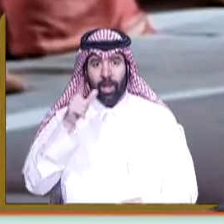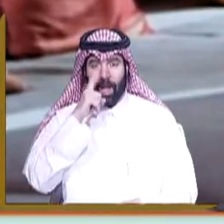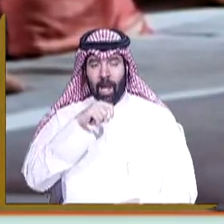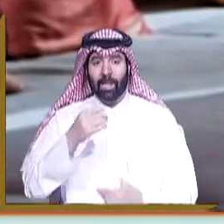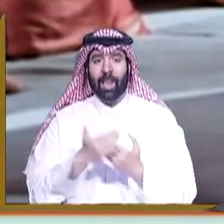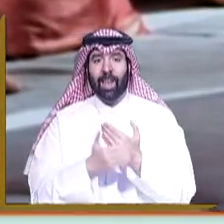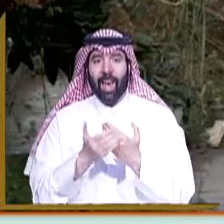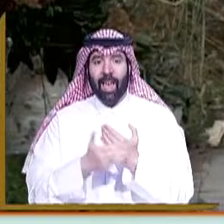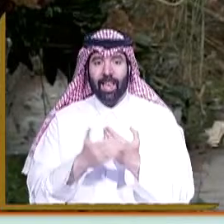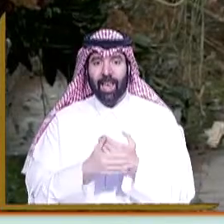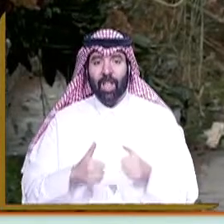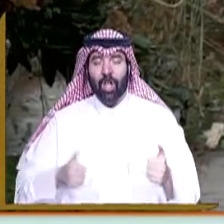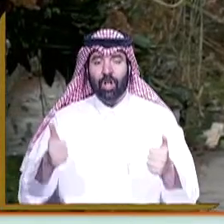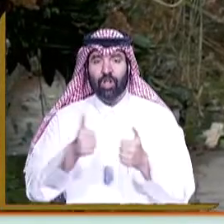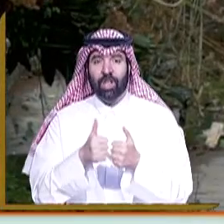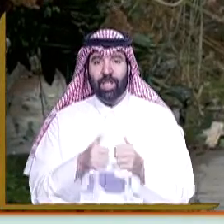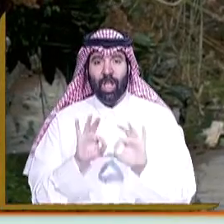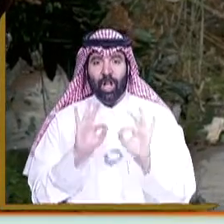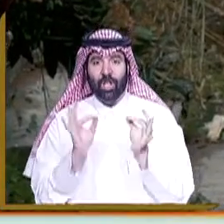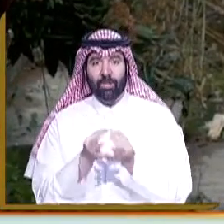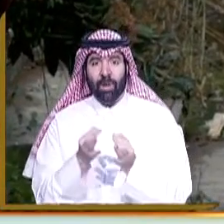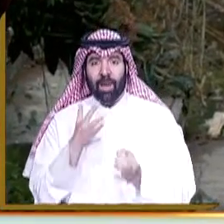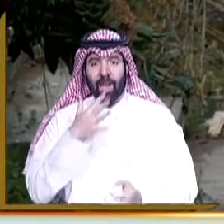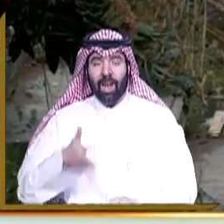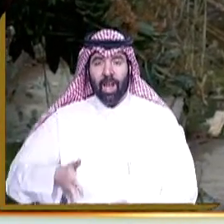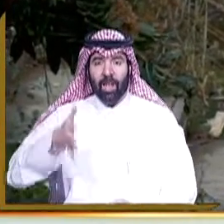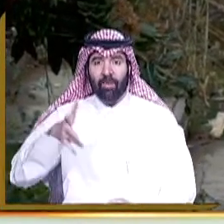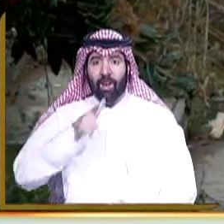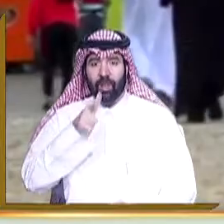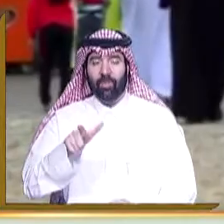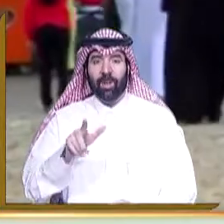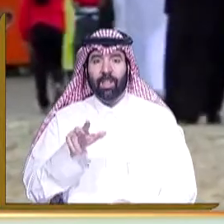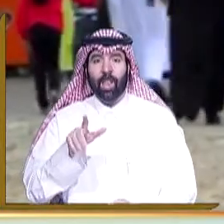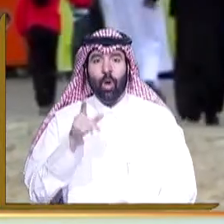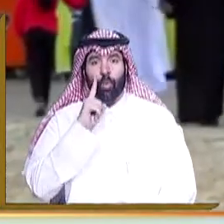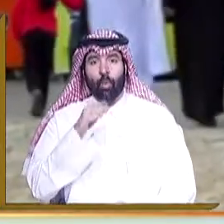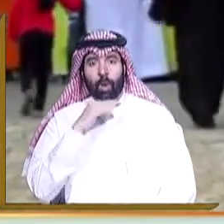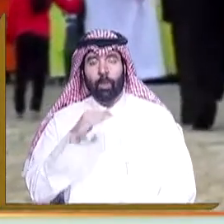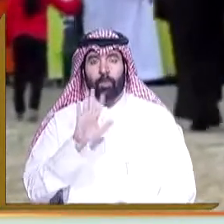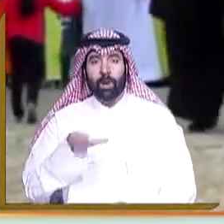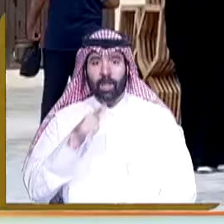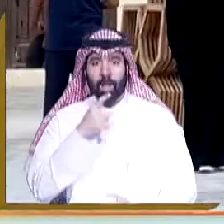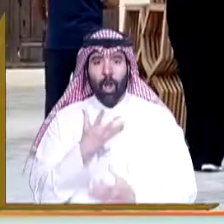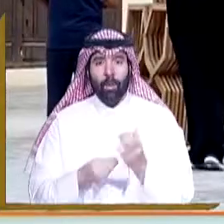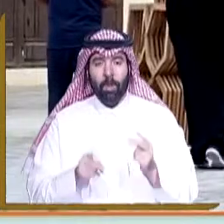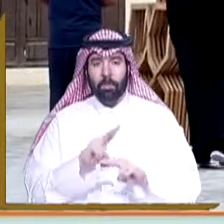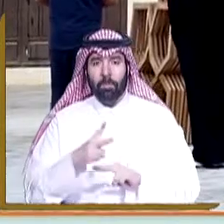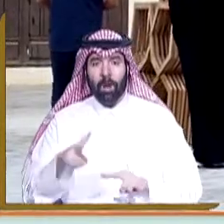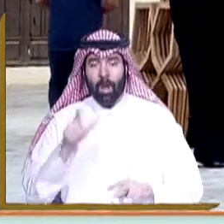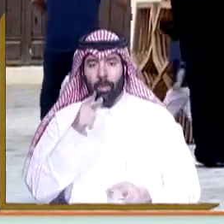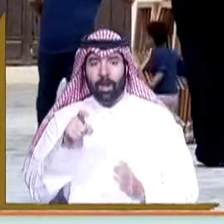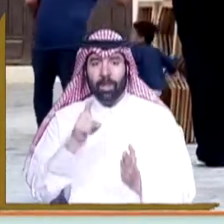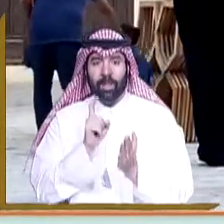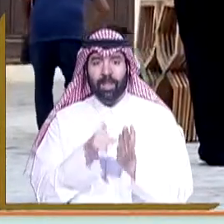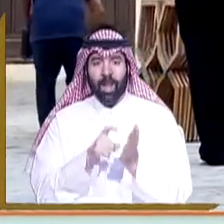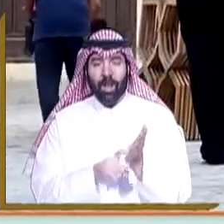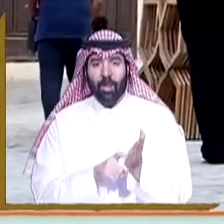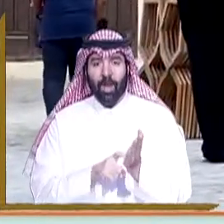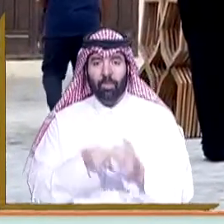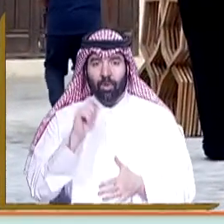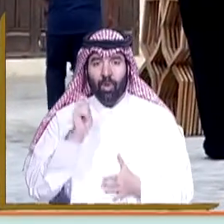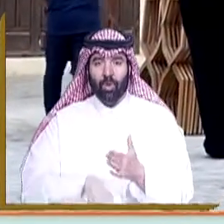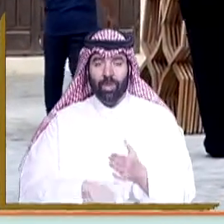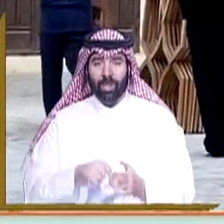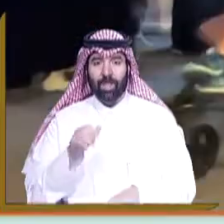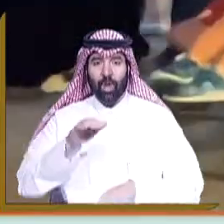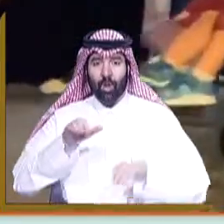الرعاية الاجتماعية لمواطنيها كافة على قدم المساواة، وقد نص النظام الأساسي للحكم على تعزيز هذا